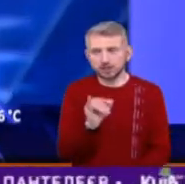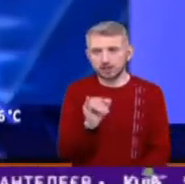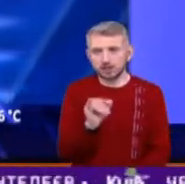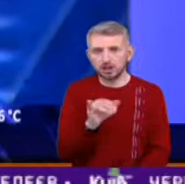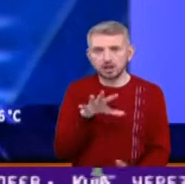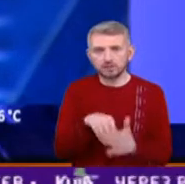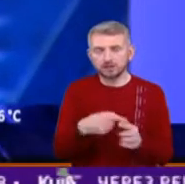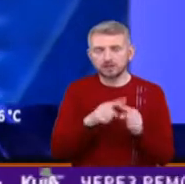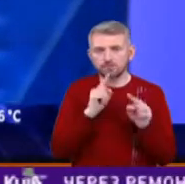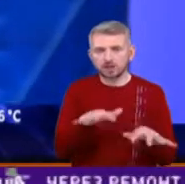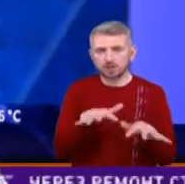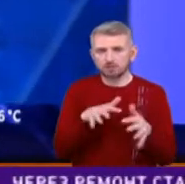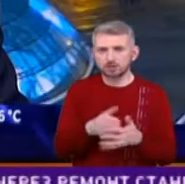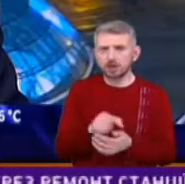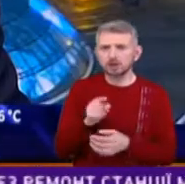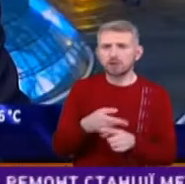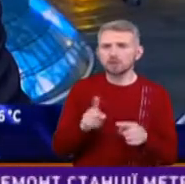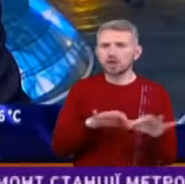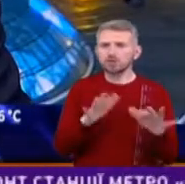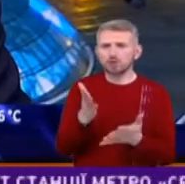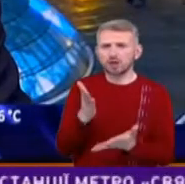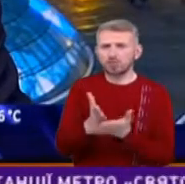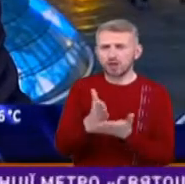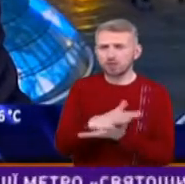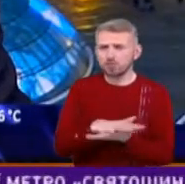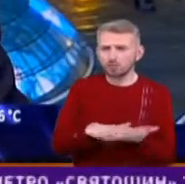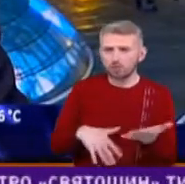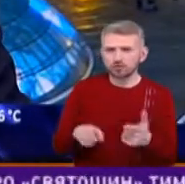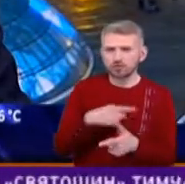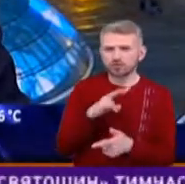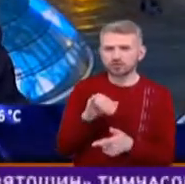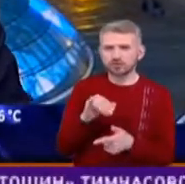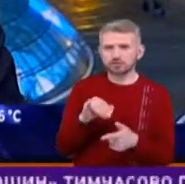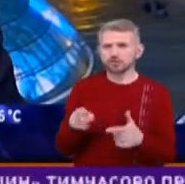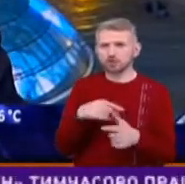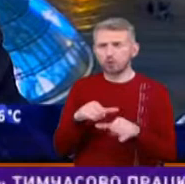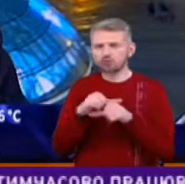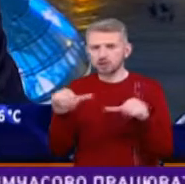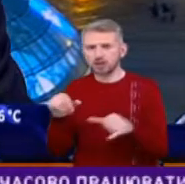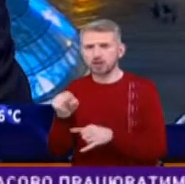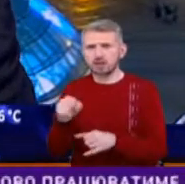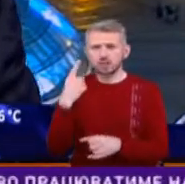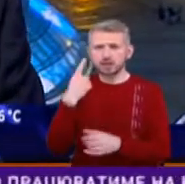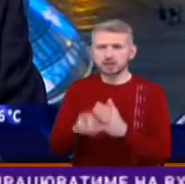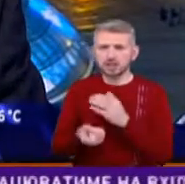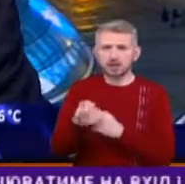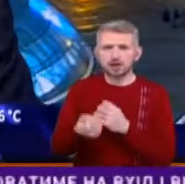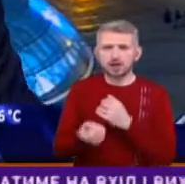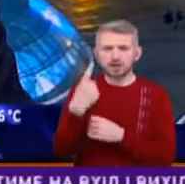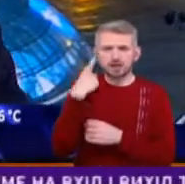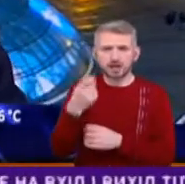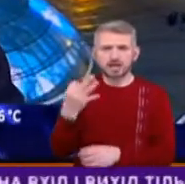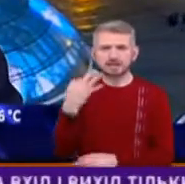вніс це у парламент. Ну, там, до речі, ця історія мала чи продовження, чи якби розширення. Там вже з'явилася заява